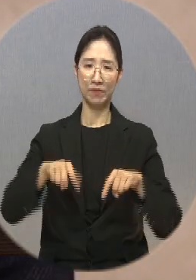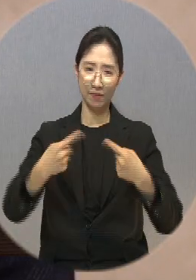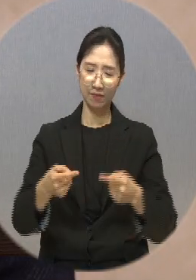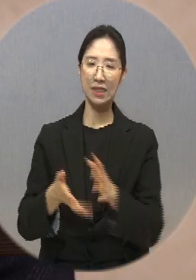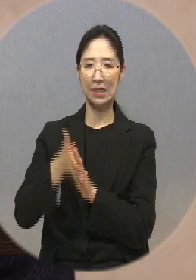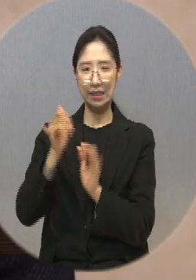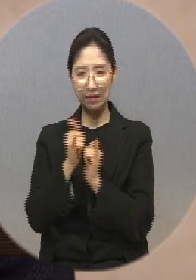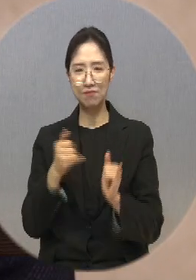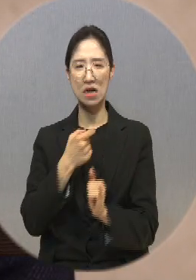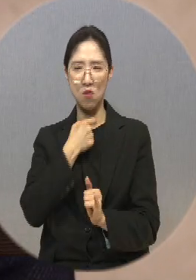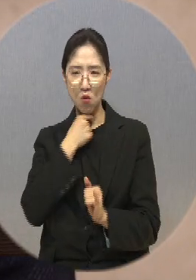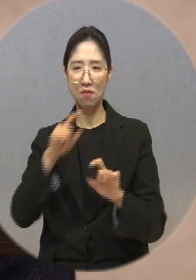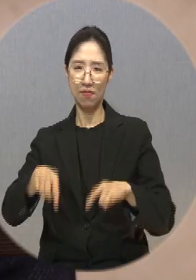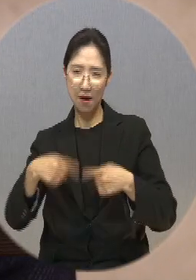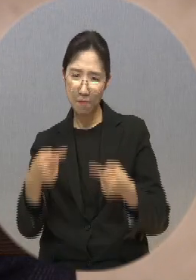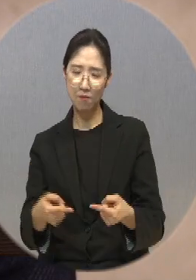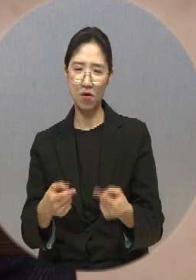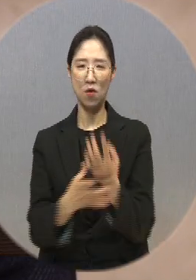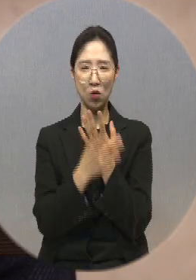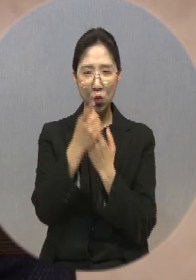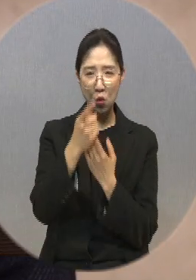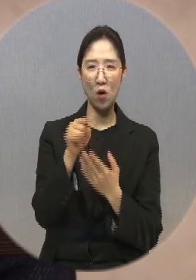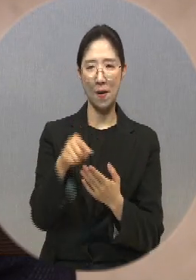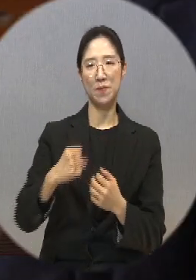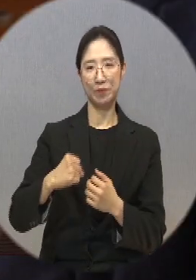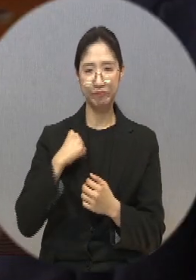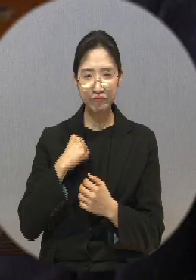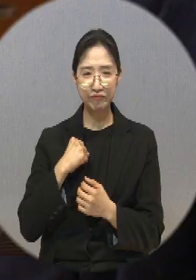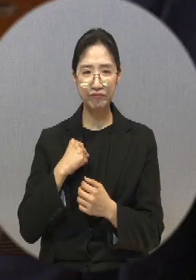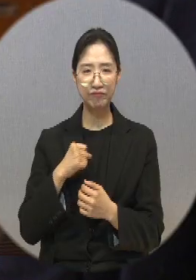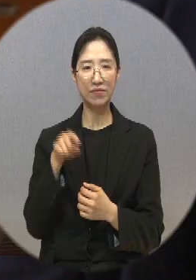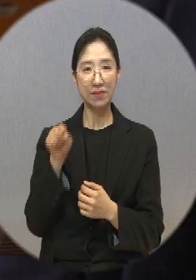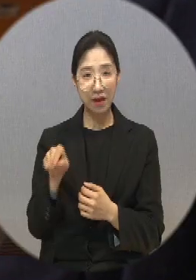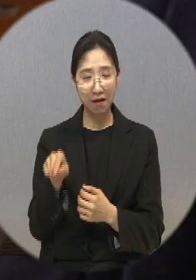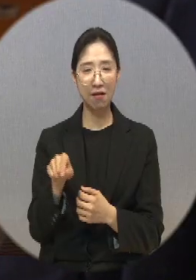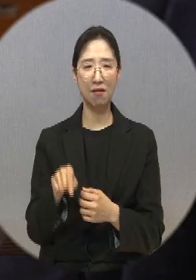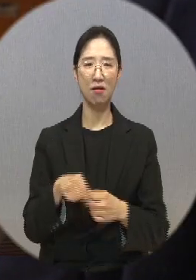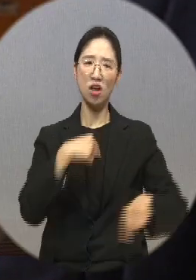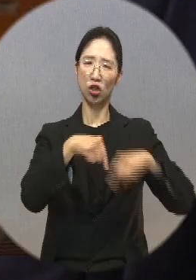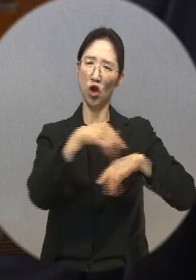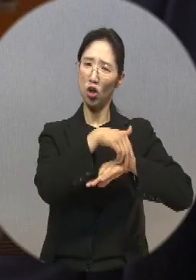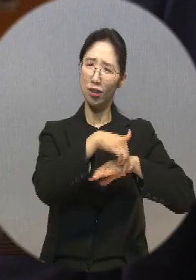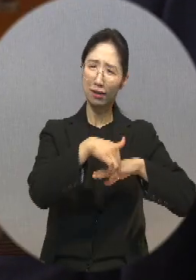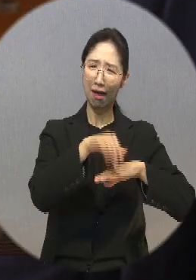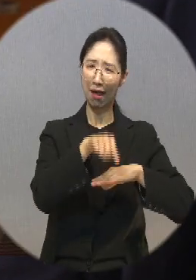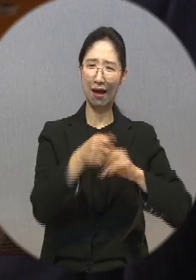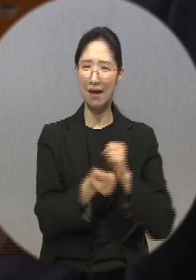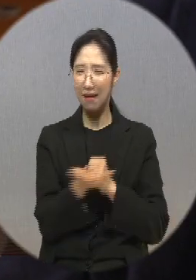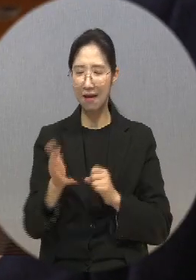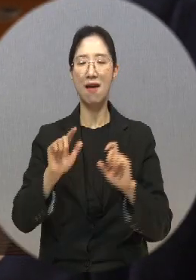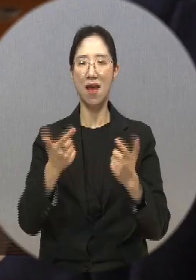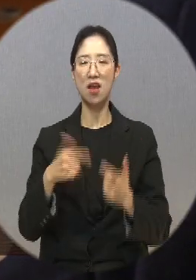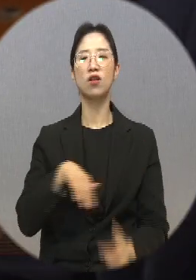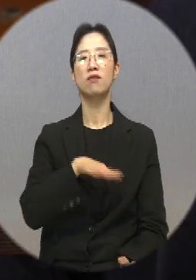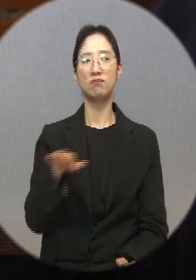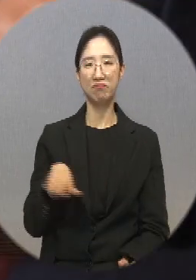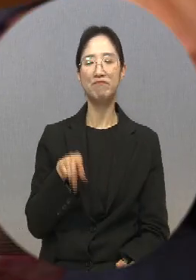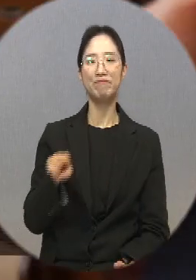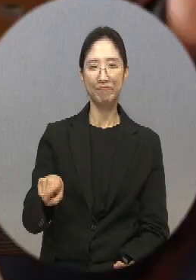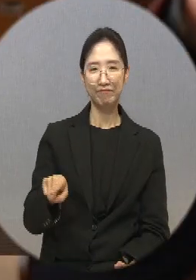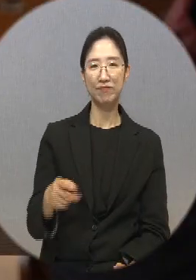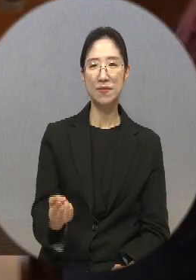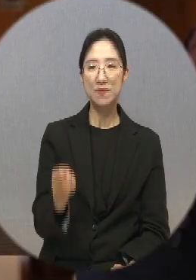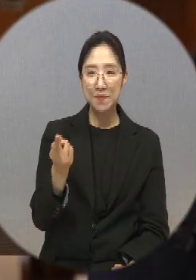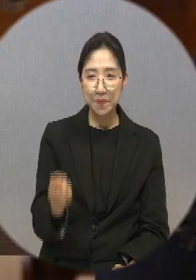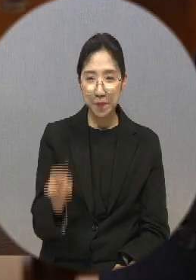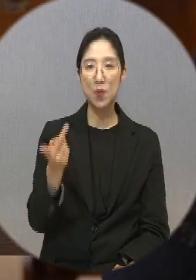시민들의 자발적인 어떤 통합의 기운들 이런 것들은 정책적으로 뭘 하려고 하지 말고 우리가 그